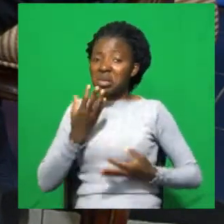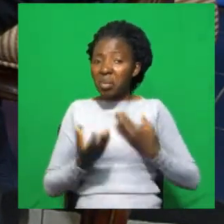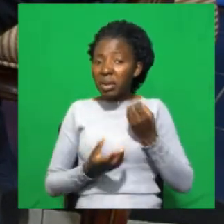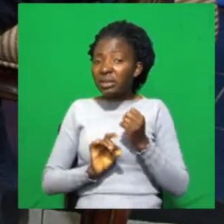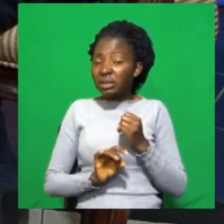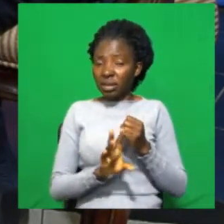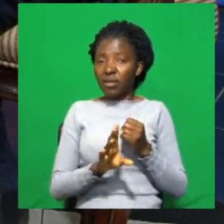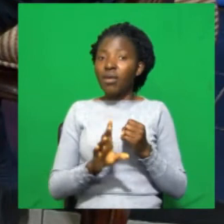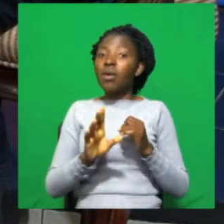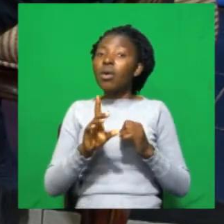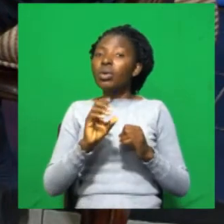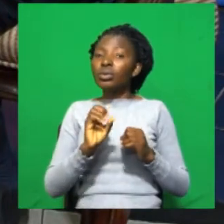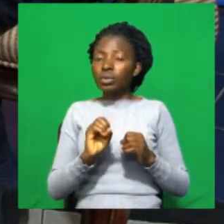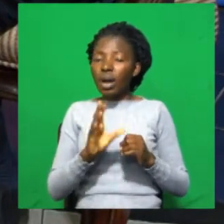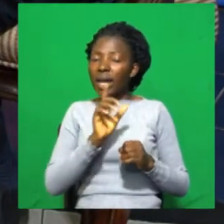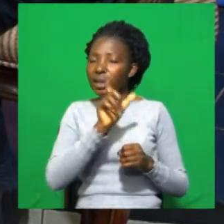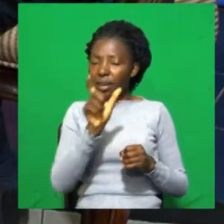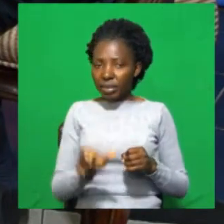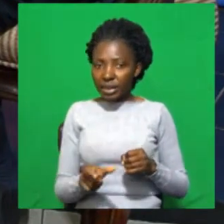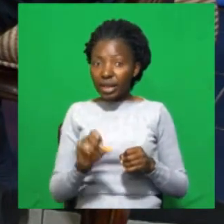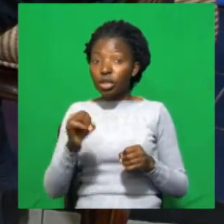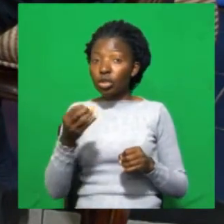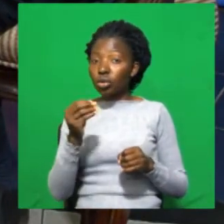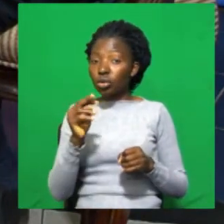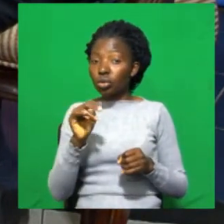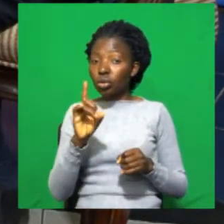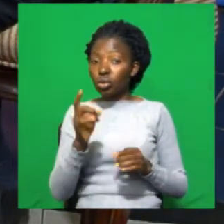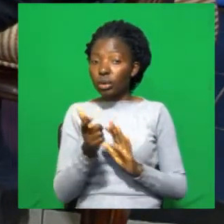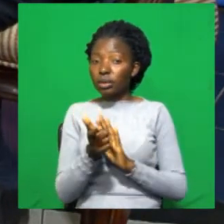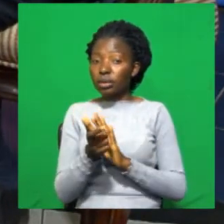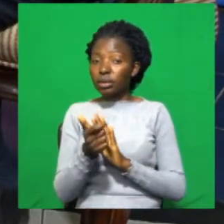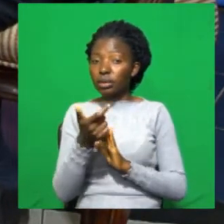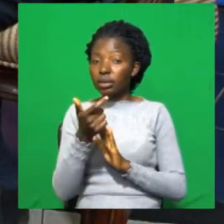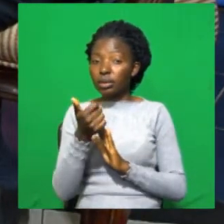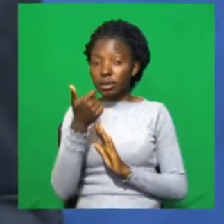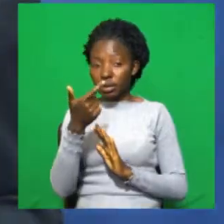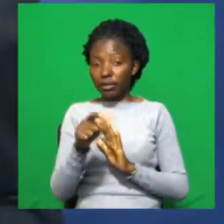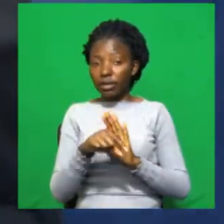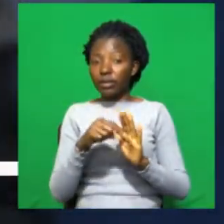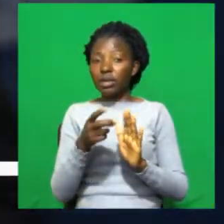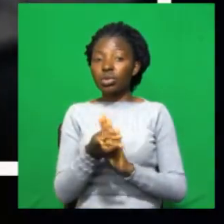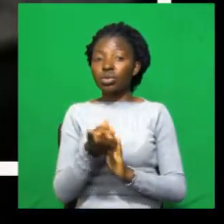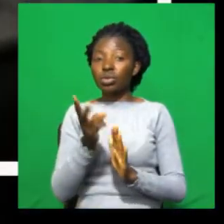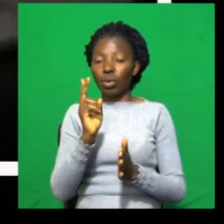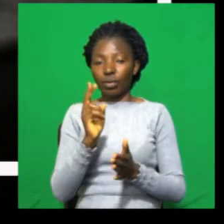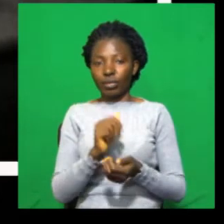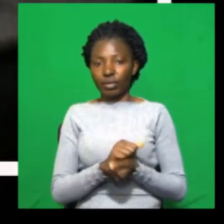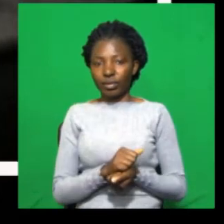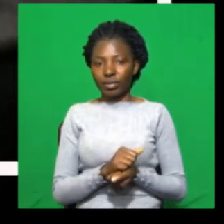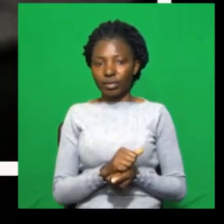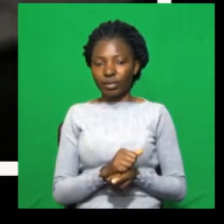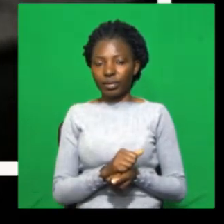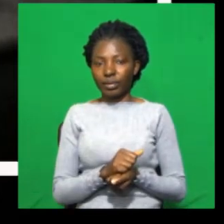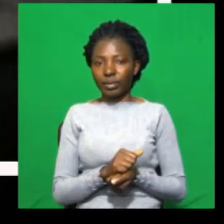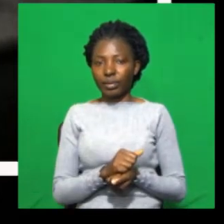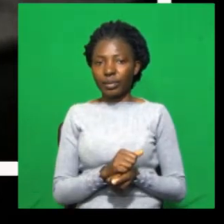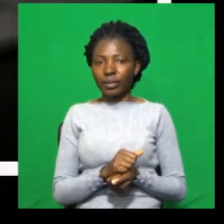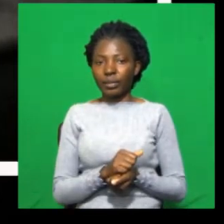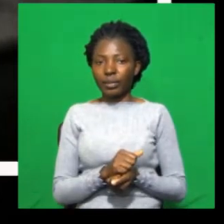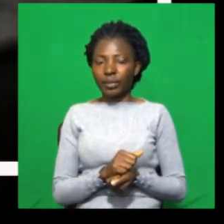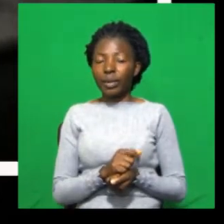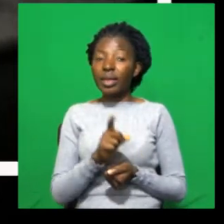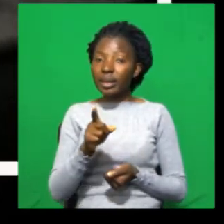chimiro chemunhu. Right. Saka mumwe munhu anonzarwa ari pana John 17 pastor Okay. vhesi ya12 John 17 vhesi 12 anonzi Verse futi